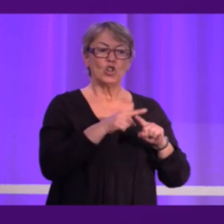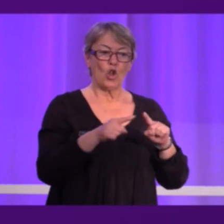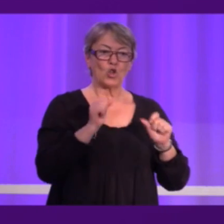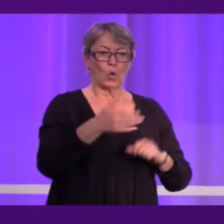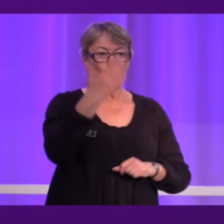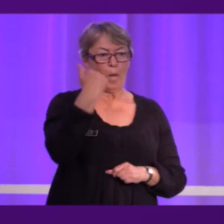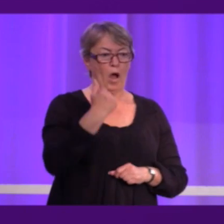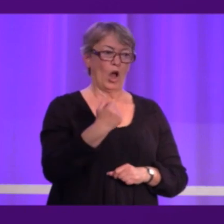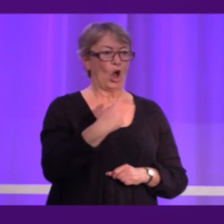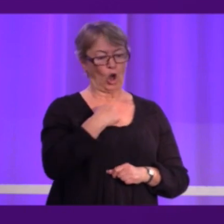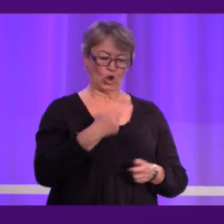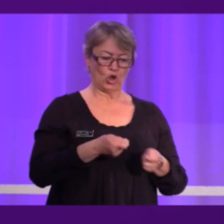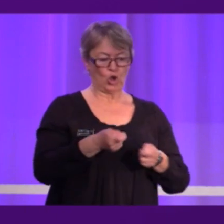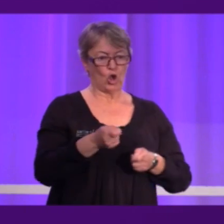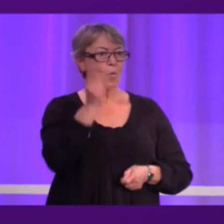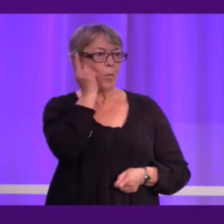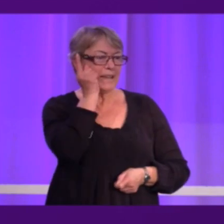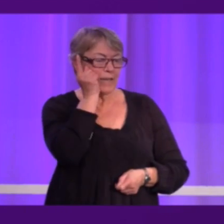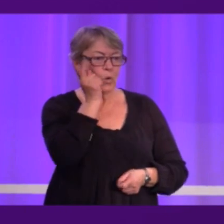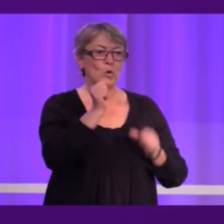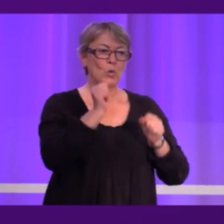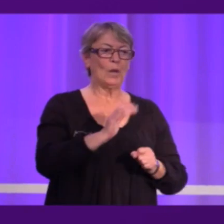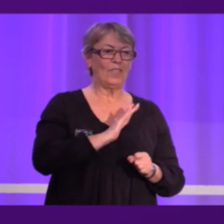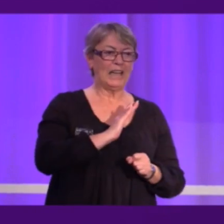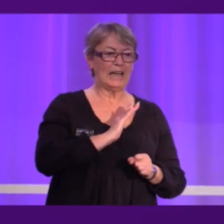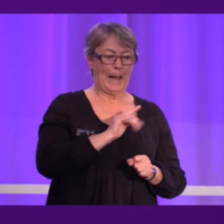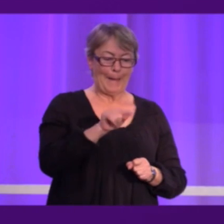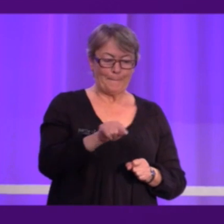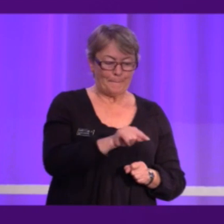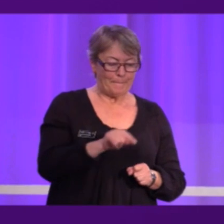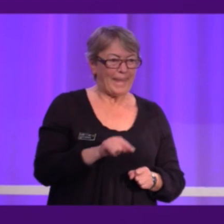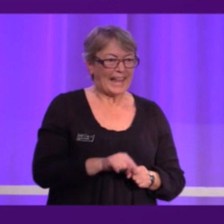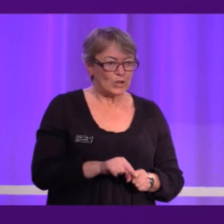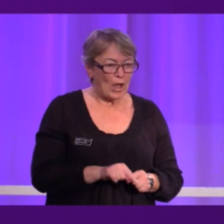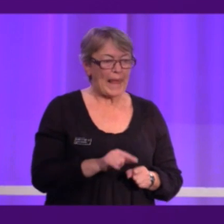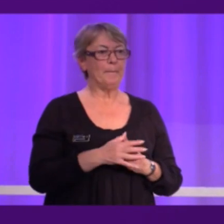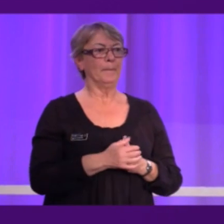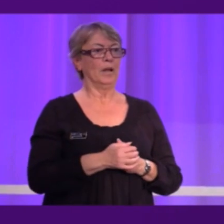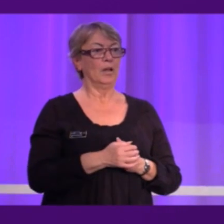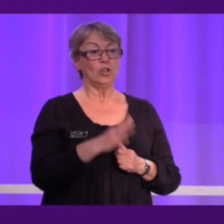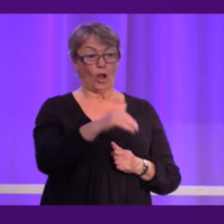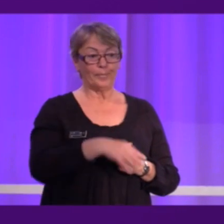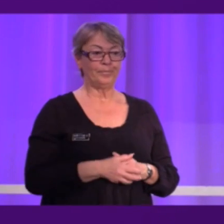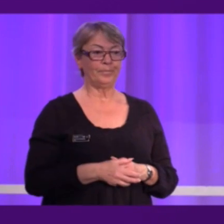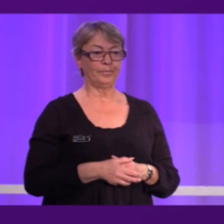kunna röststyra mobiltelefonerna och det skulle finnas en pekskärm.